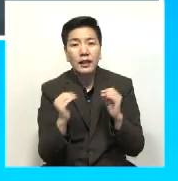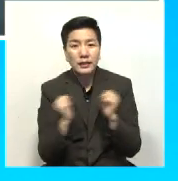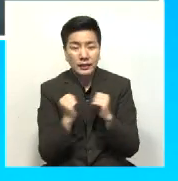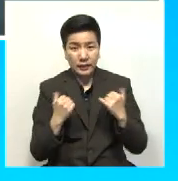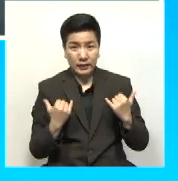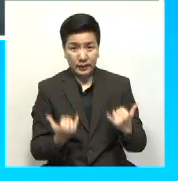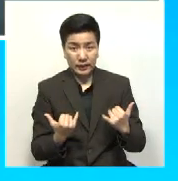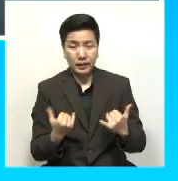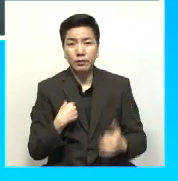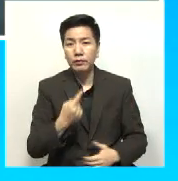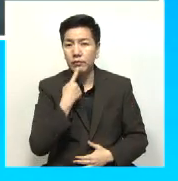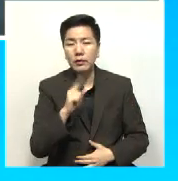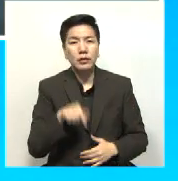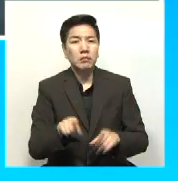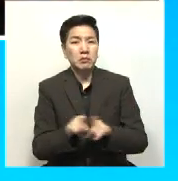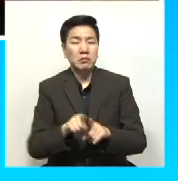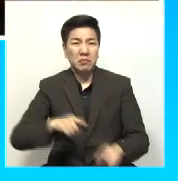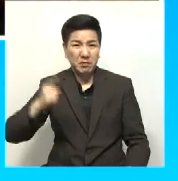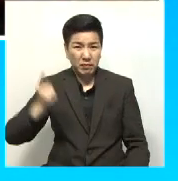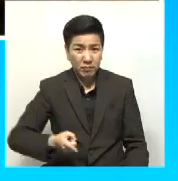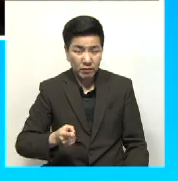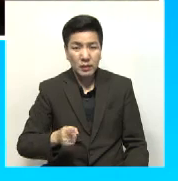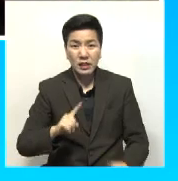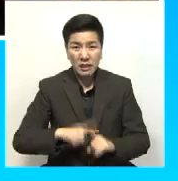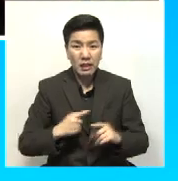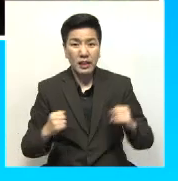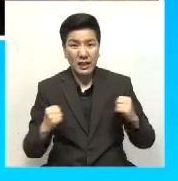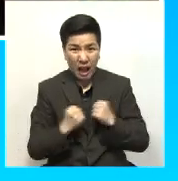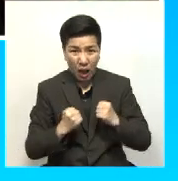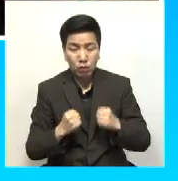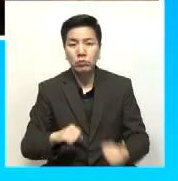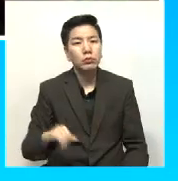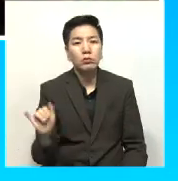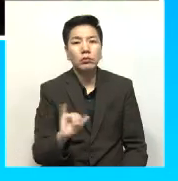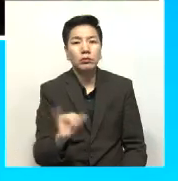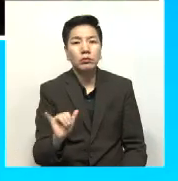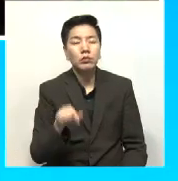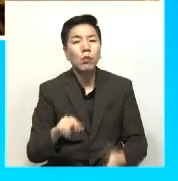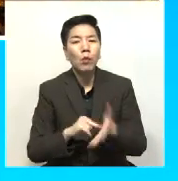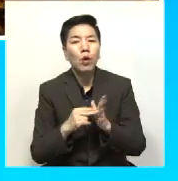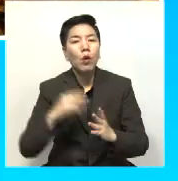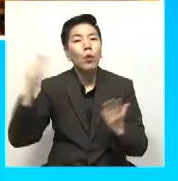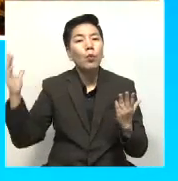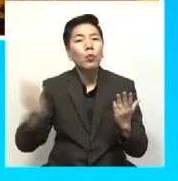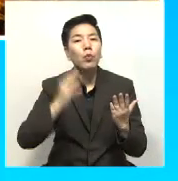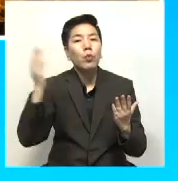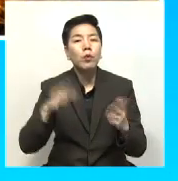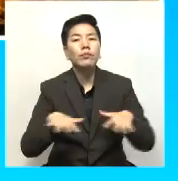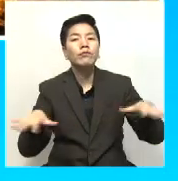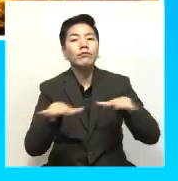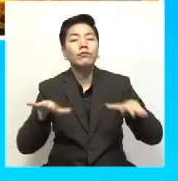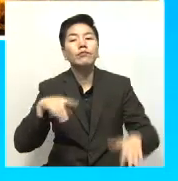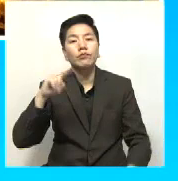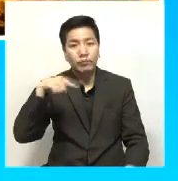ระลอกนี้เนี่ยมันยังไม่ได้เป็นฤดูหนาวที่แท้จริงนะครับอันนี้มันเป็นลักษณะการลงเข้ามาเบื้องต้นก่อ